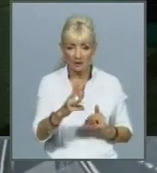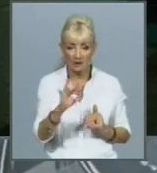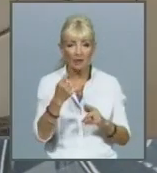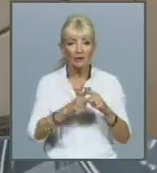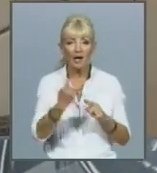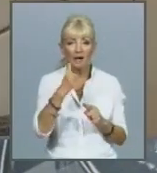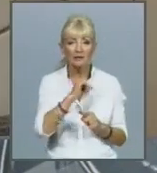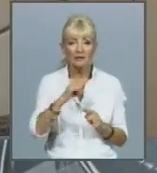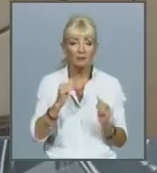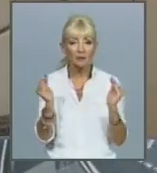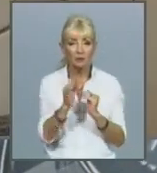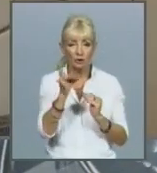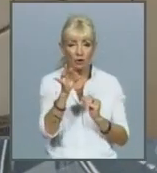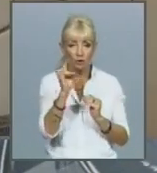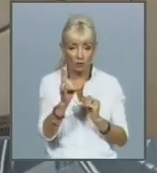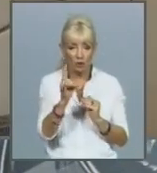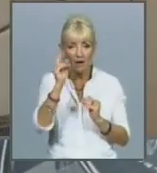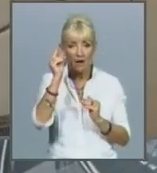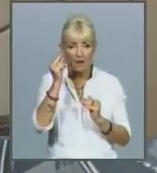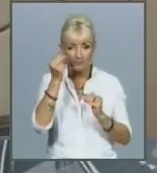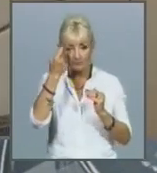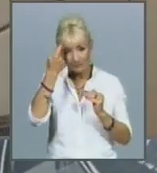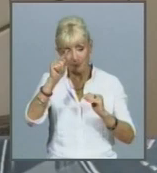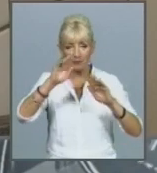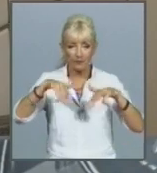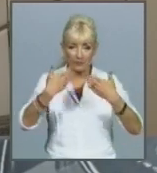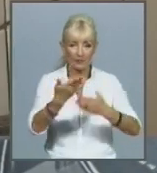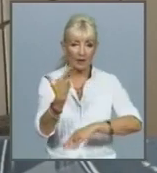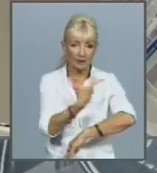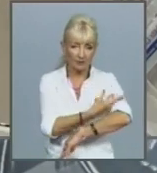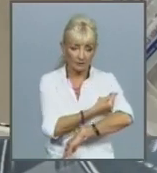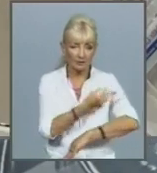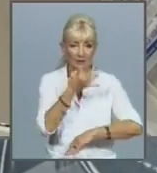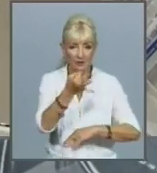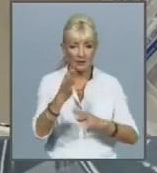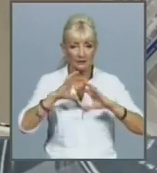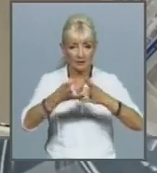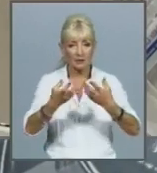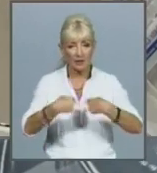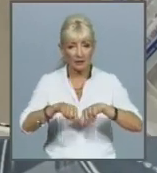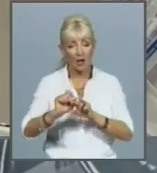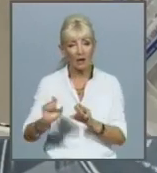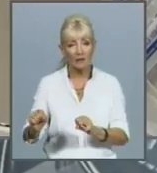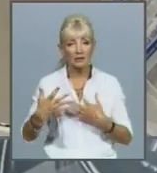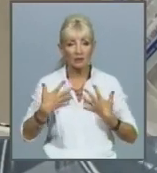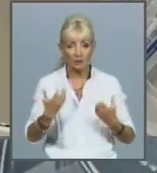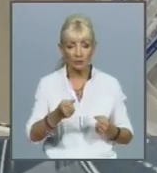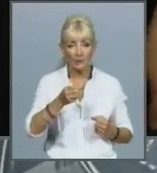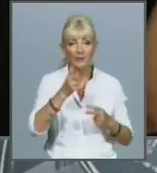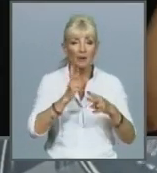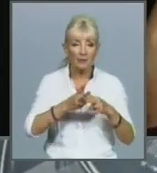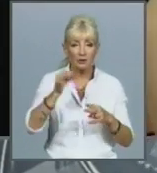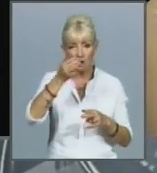один з найменших строків розробки щеплень, зазначили у Всесвітній організації охорони здоров'я. Наразі медики та вчені